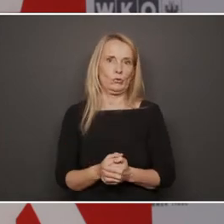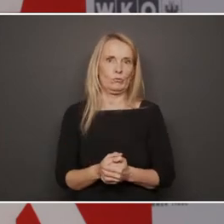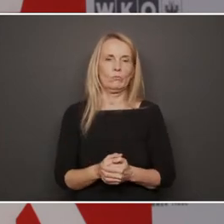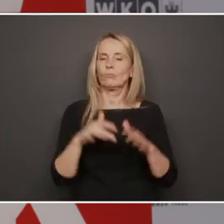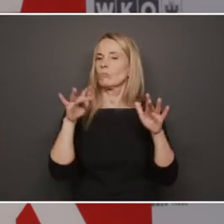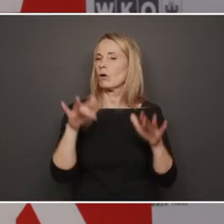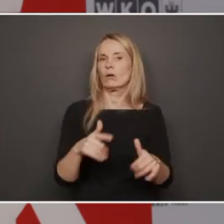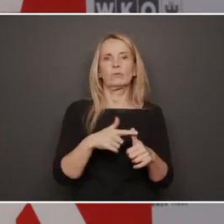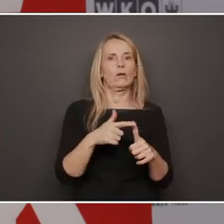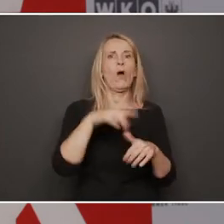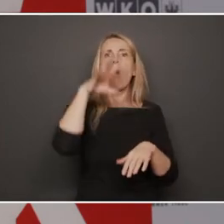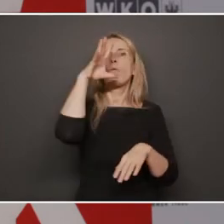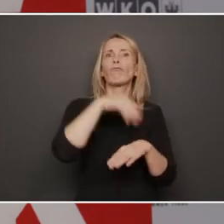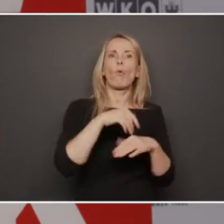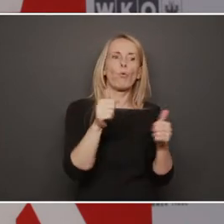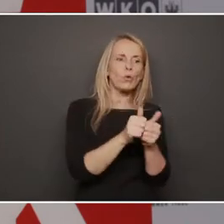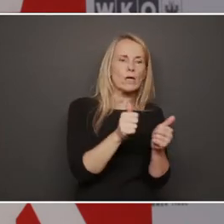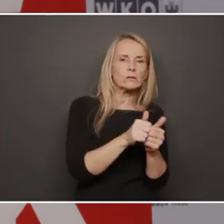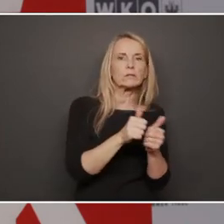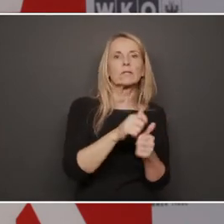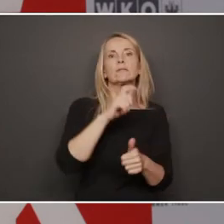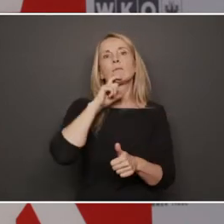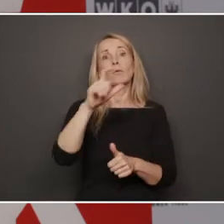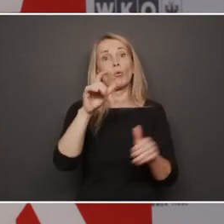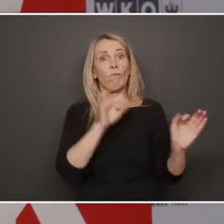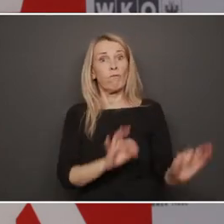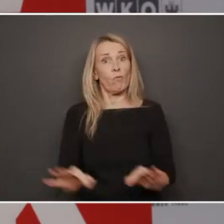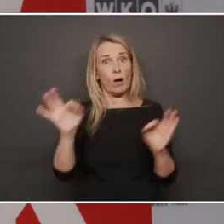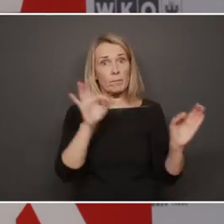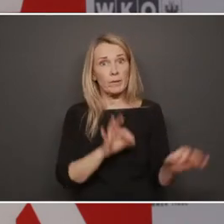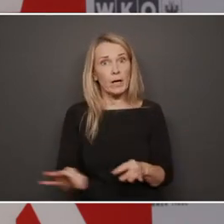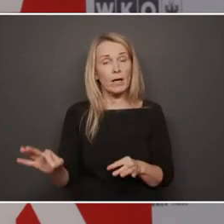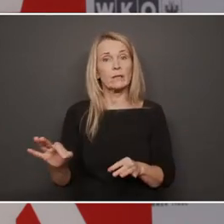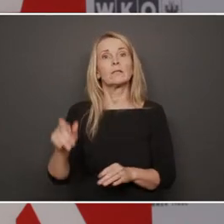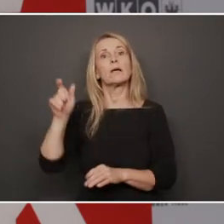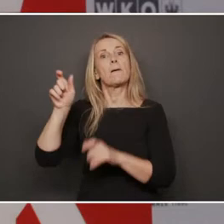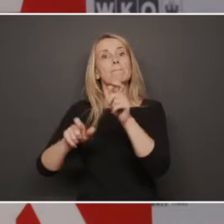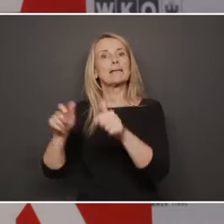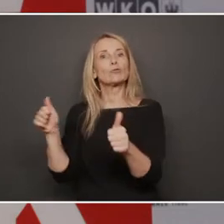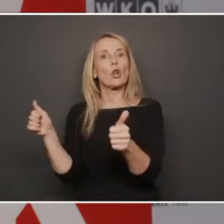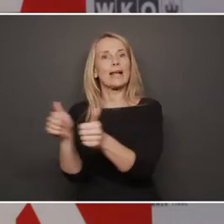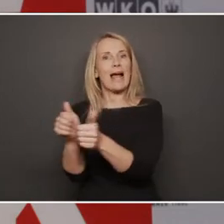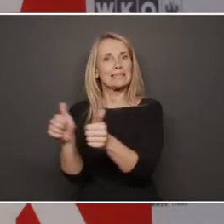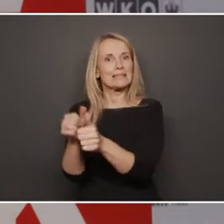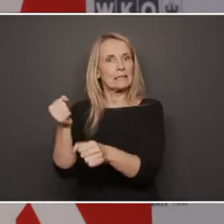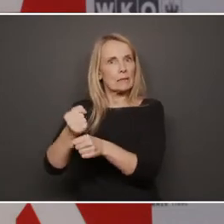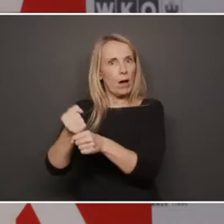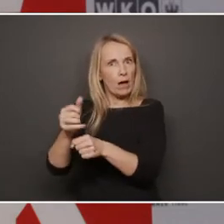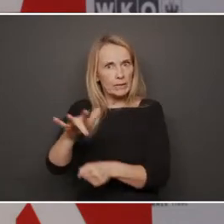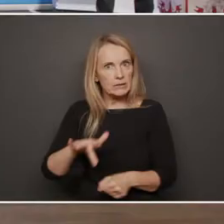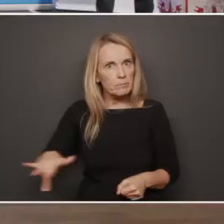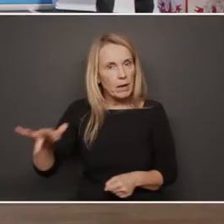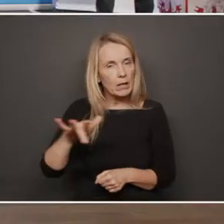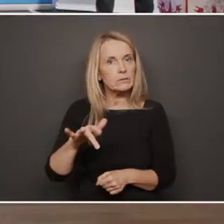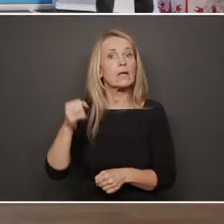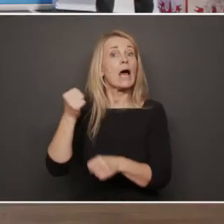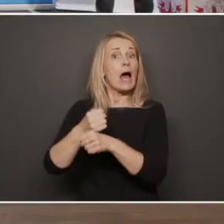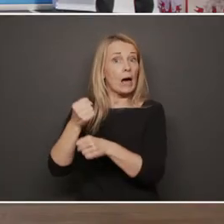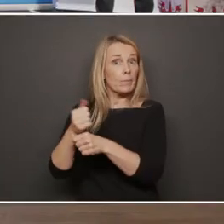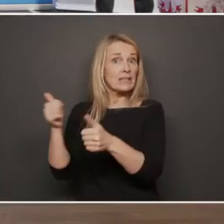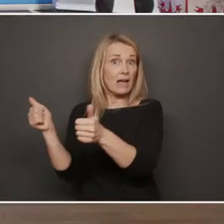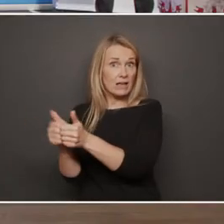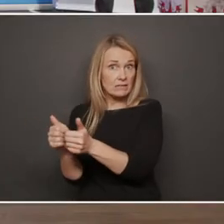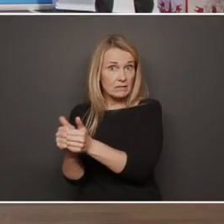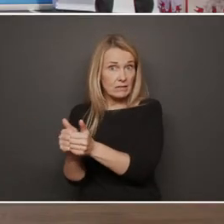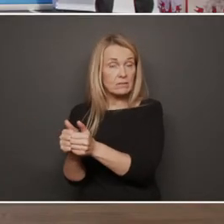von Wohnassistenz über Berufsvorbereitung zu persönlicher Assistenz am Arbeitsplatz, Arbeitsassistenz bis